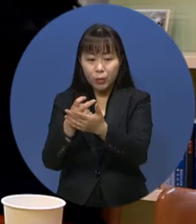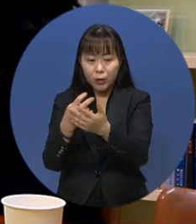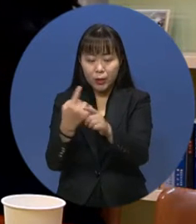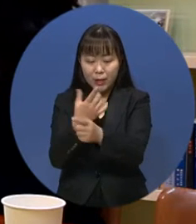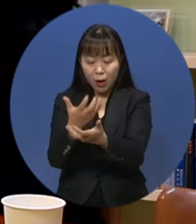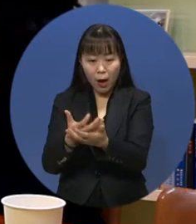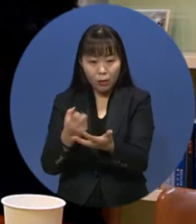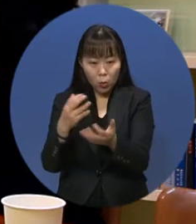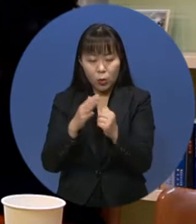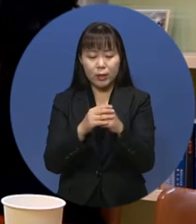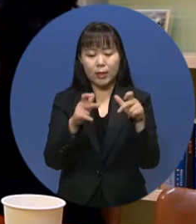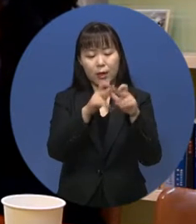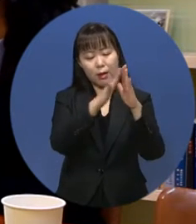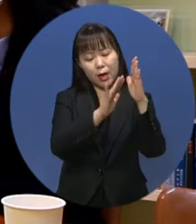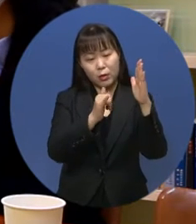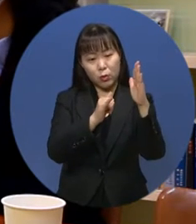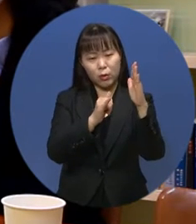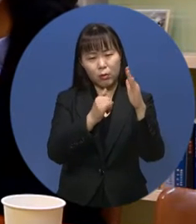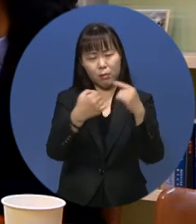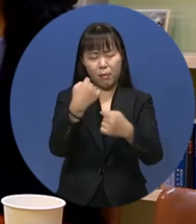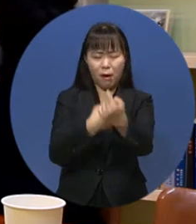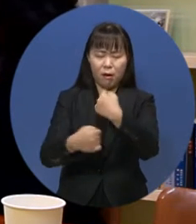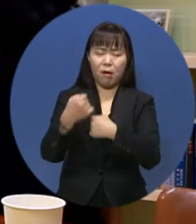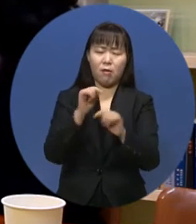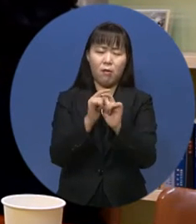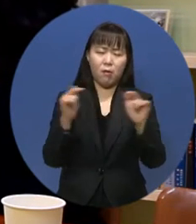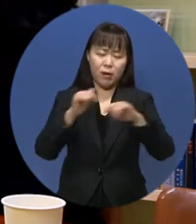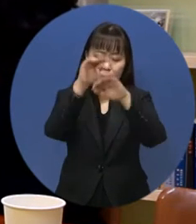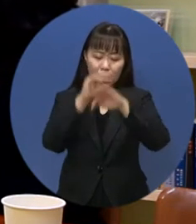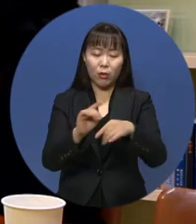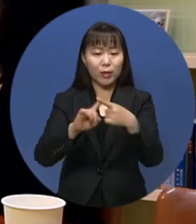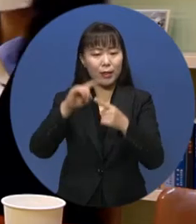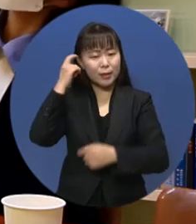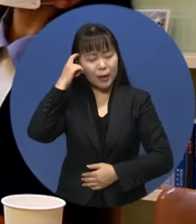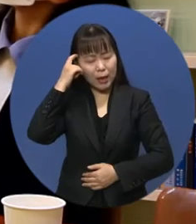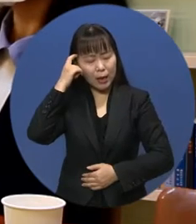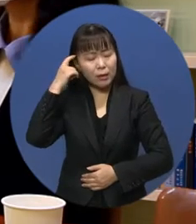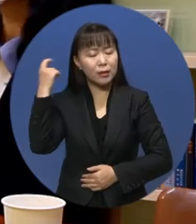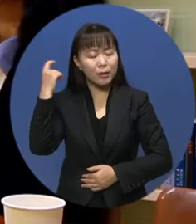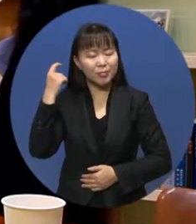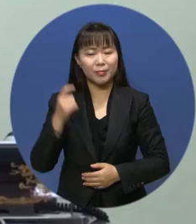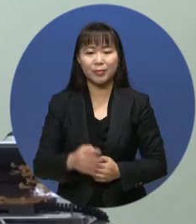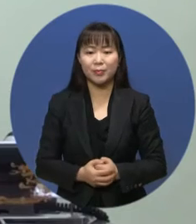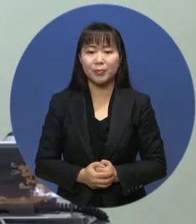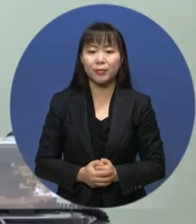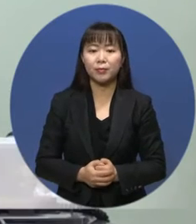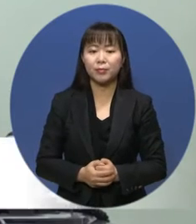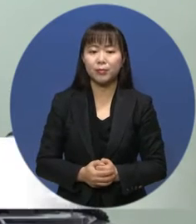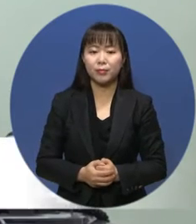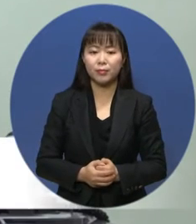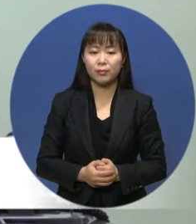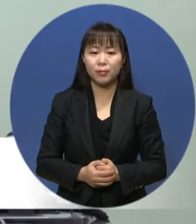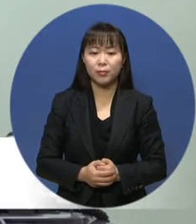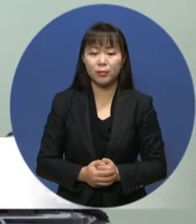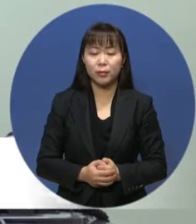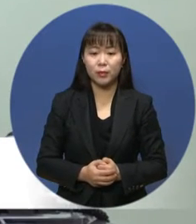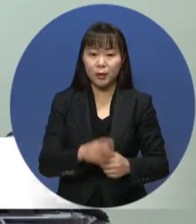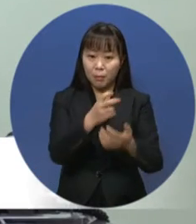비롯한 장애인 가족들이 요청하는 여러 사안에 대한 생각을 들어보았습니다. 그